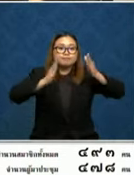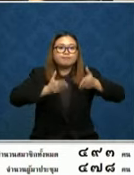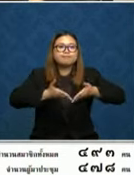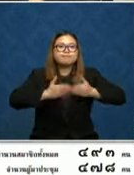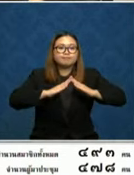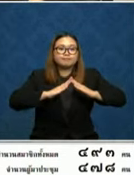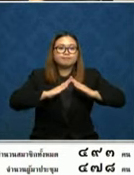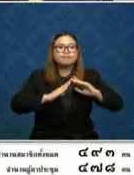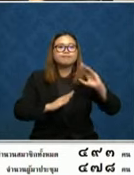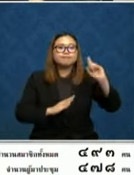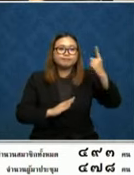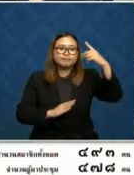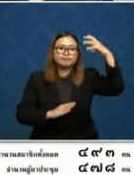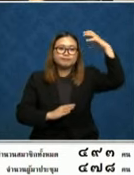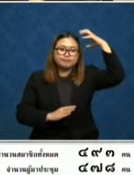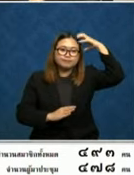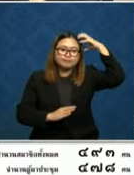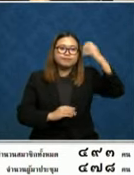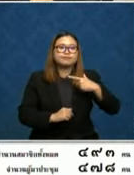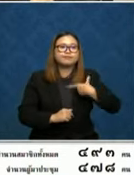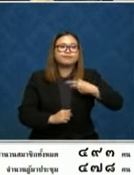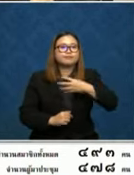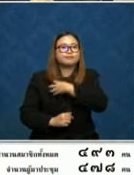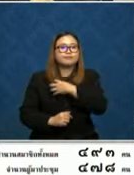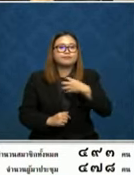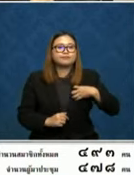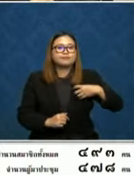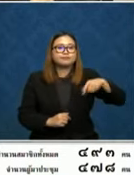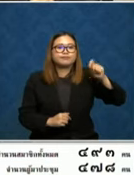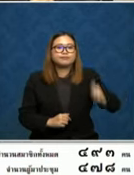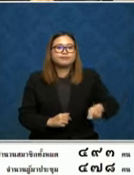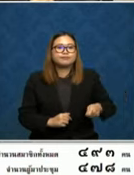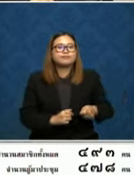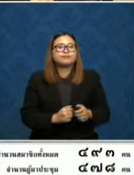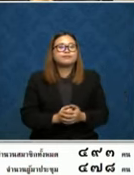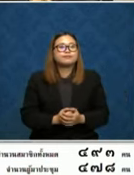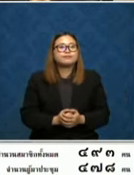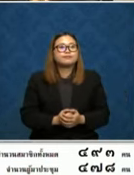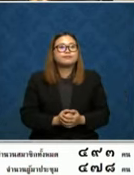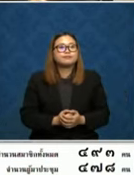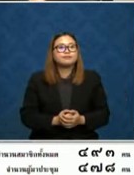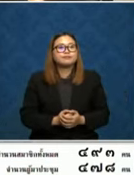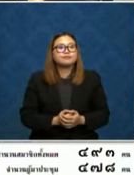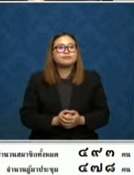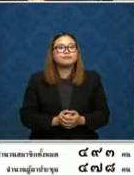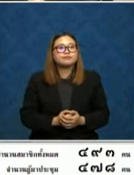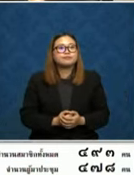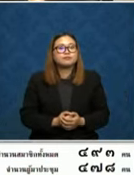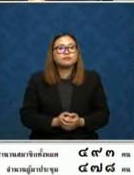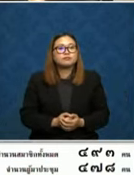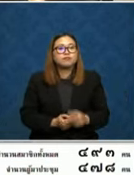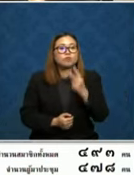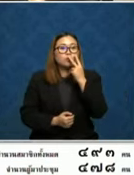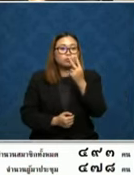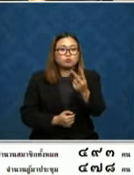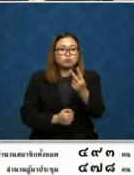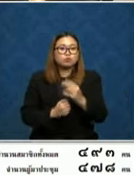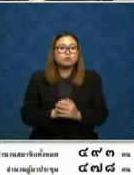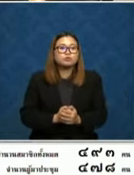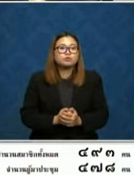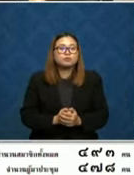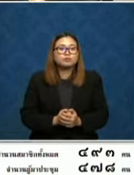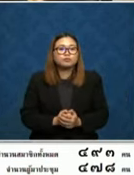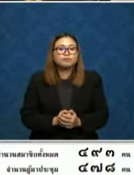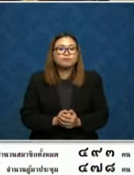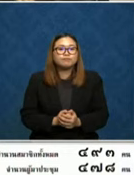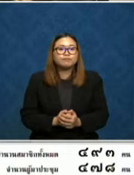กครั้งมีความเป็นไปได้สูงที่โครงการนี้อาจจะต้องเพิ่มงบประมาณอีกครั้งหรือไม่ก็ต้องปรับลด